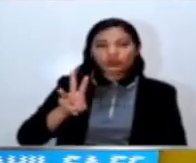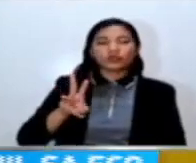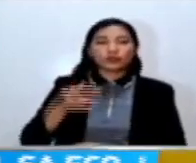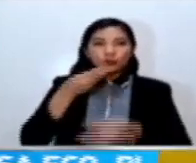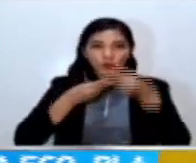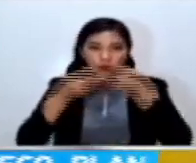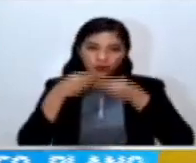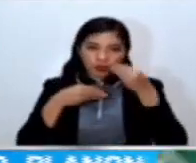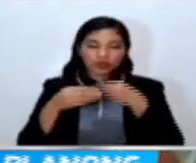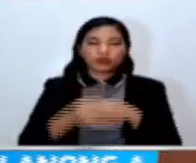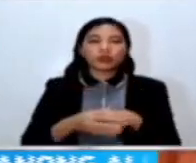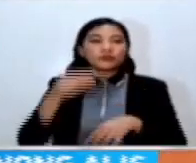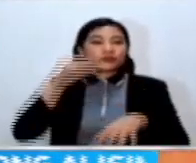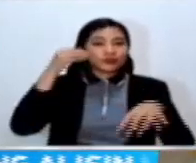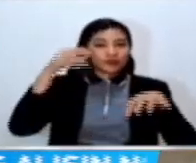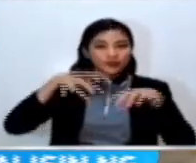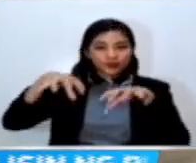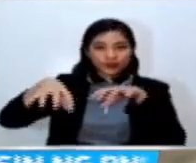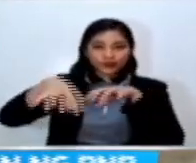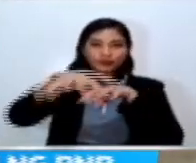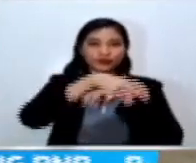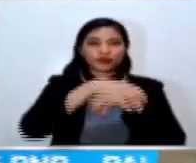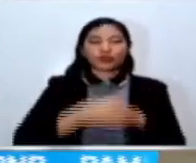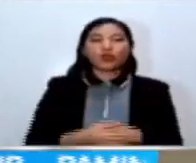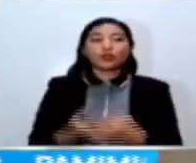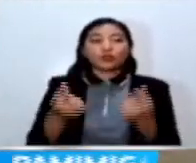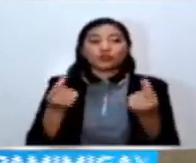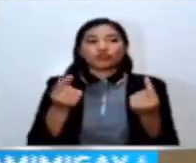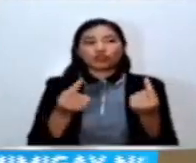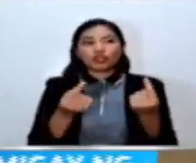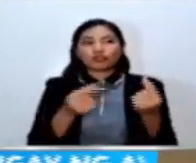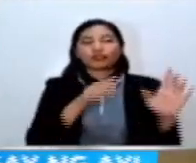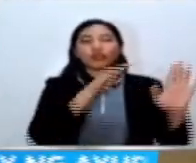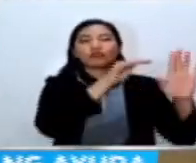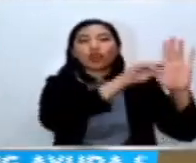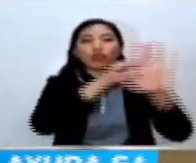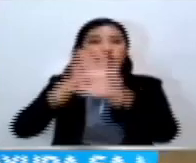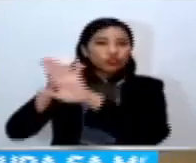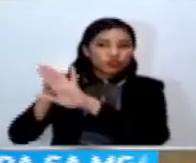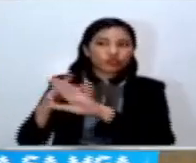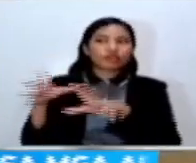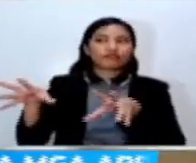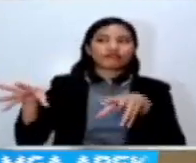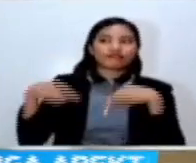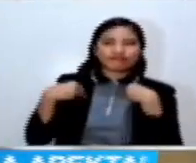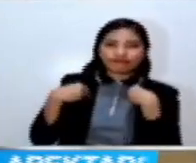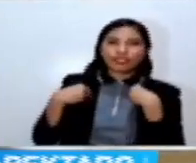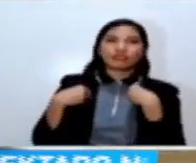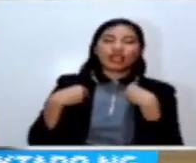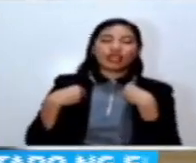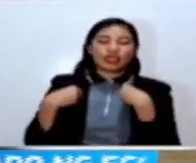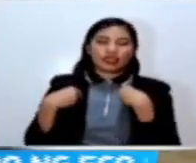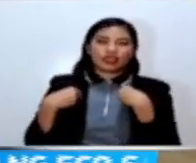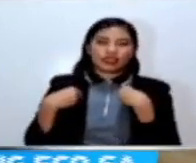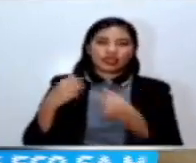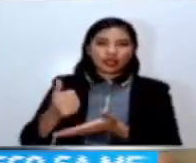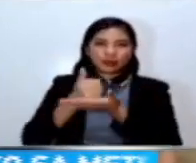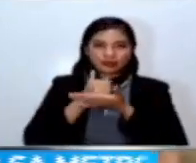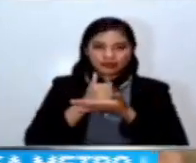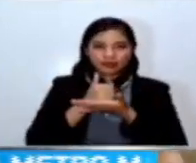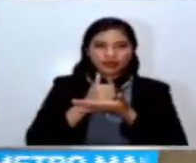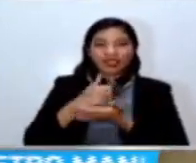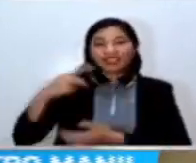naganap, tinawag at tinalabas ang mga tatanggap ng food pack. Habang sa ikalawang batch naman ay bahay-bahay ang ginawa. Iniwasan kasi nila ang pila